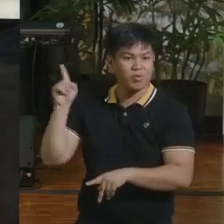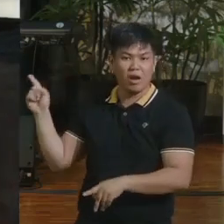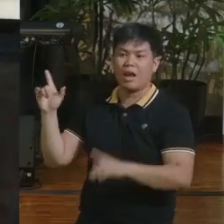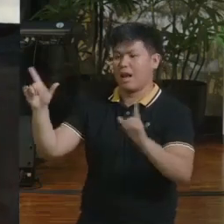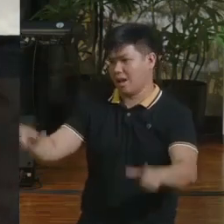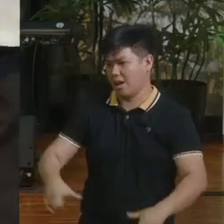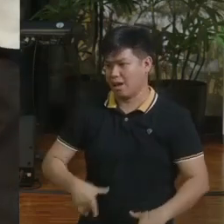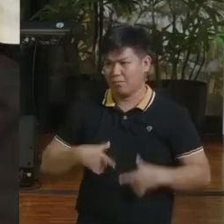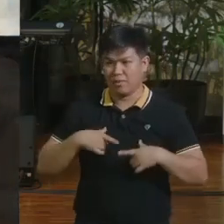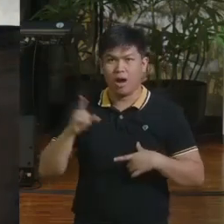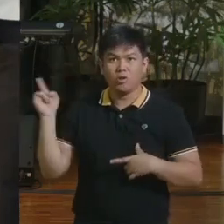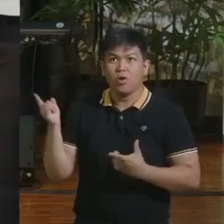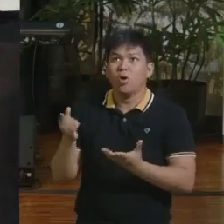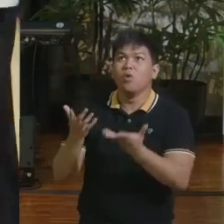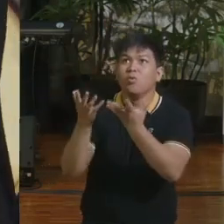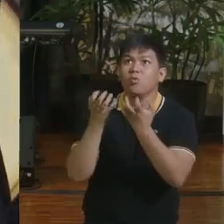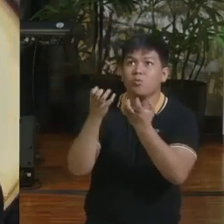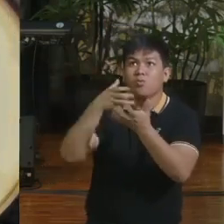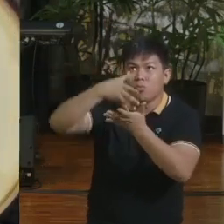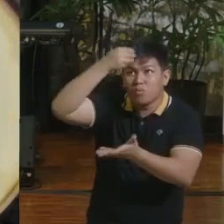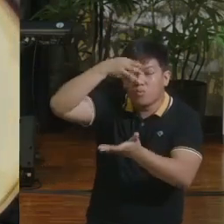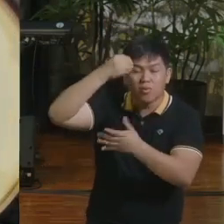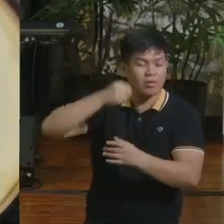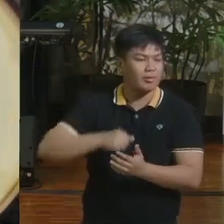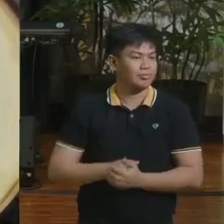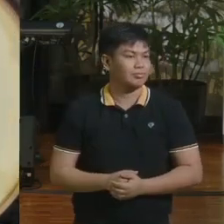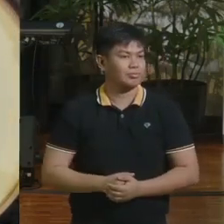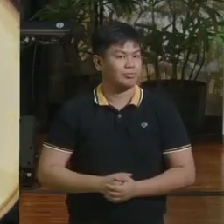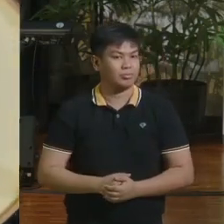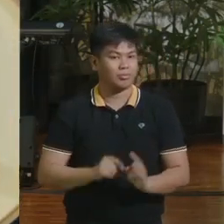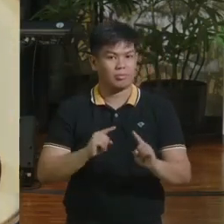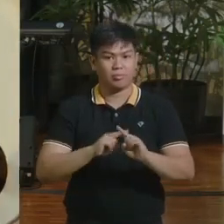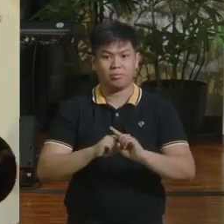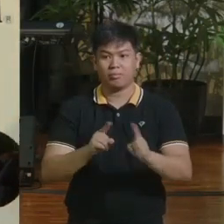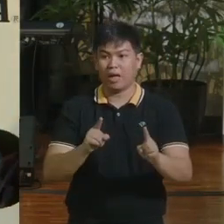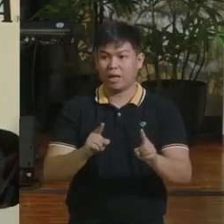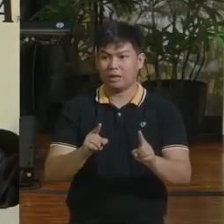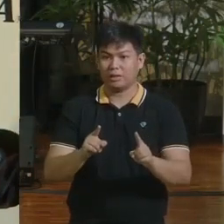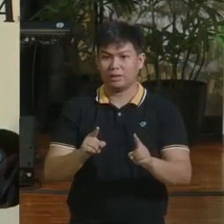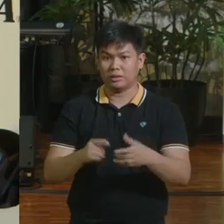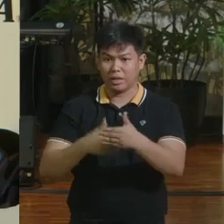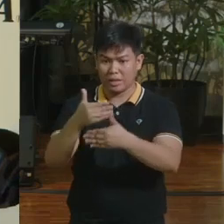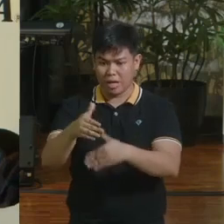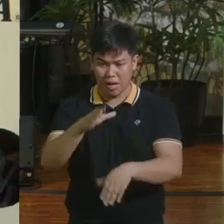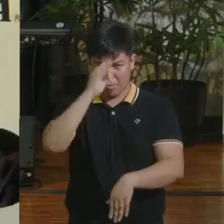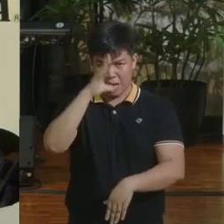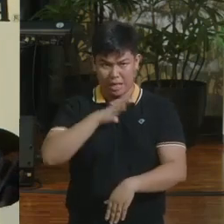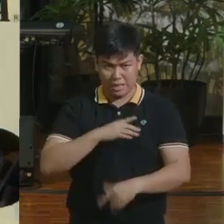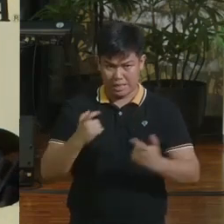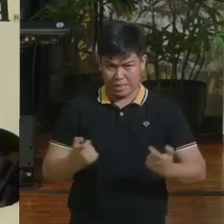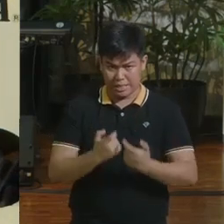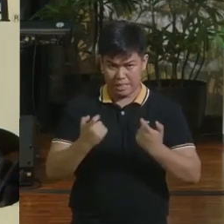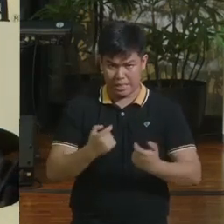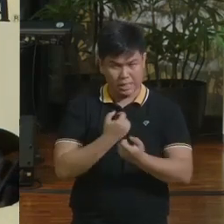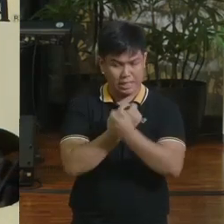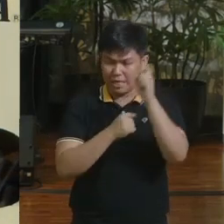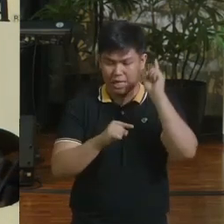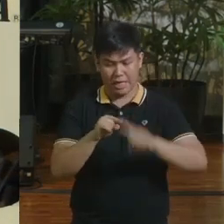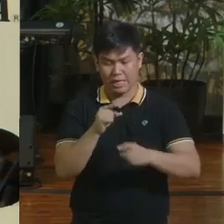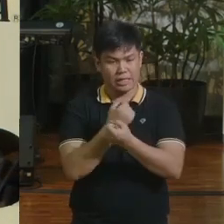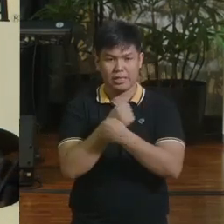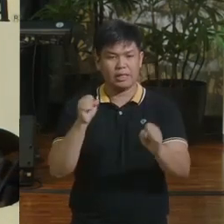So ako'y naengganyo. Ngunit yung pangalawang law, man is a sinner and cannot save